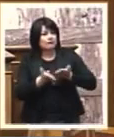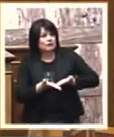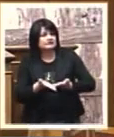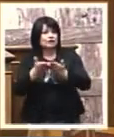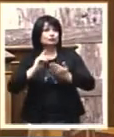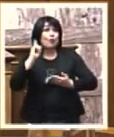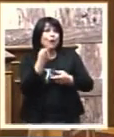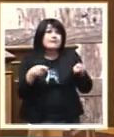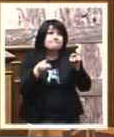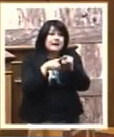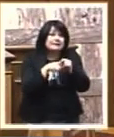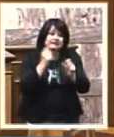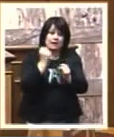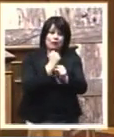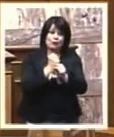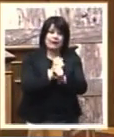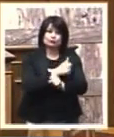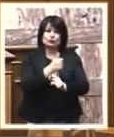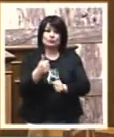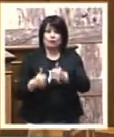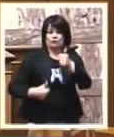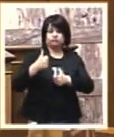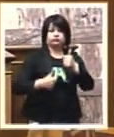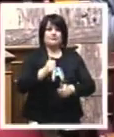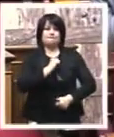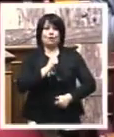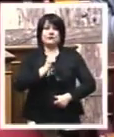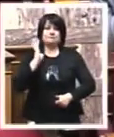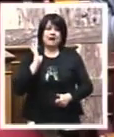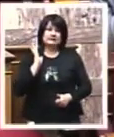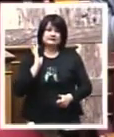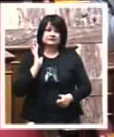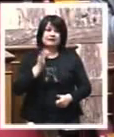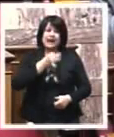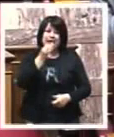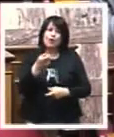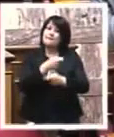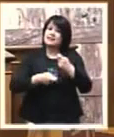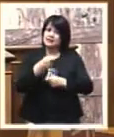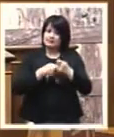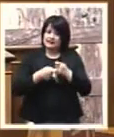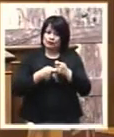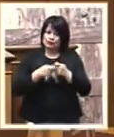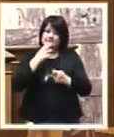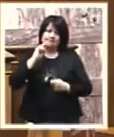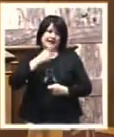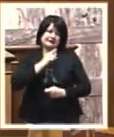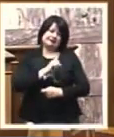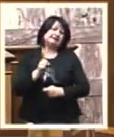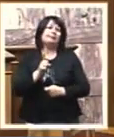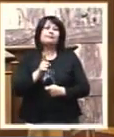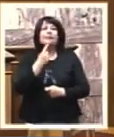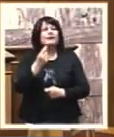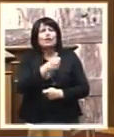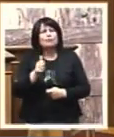σύνολο και όχι απλώς ως ανταγωνιστικές μονάδες. Και όταν μιλώ για επιχειρηματικότητα, μην παρεξηγούμε. Δεν το ταυτίζω μόνο